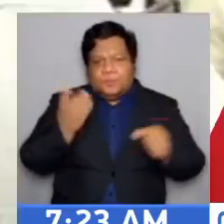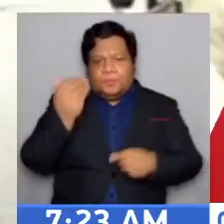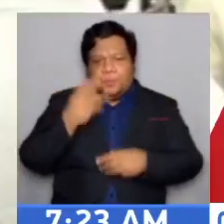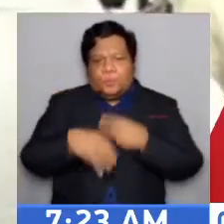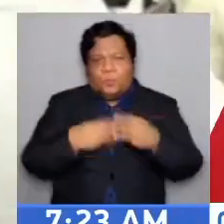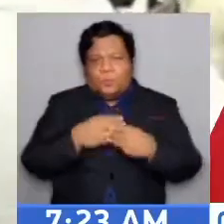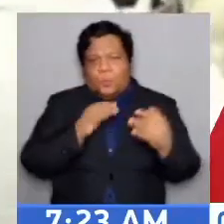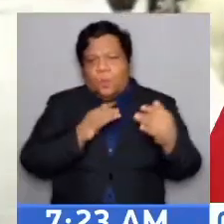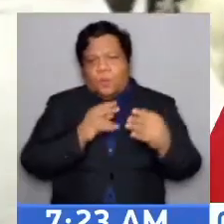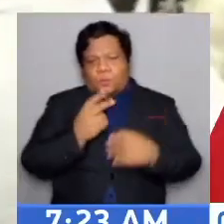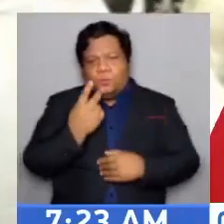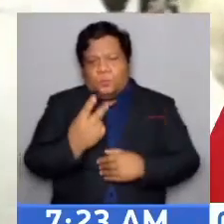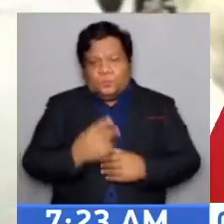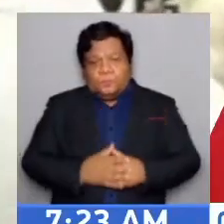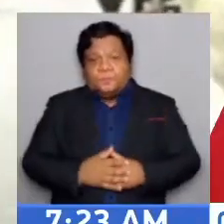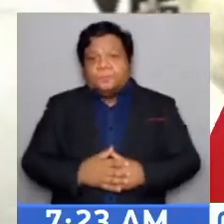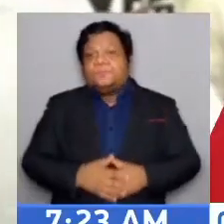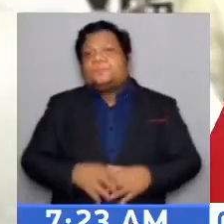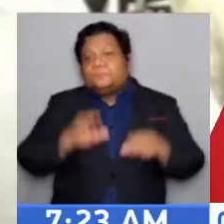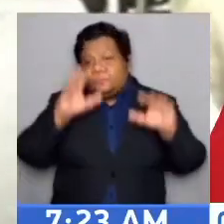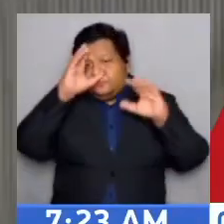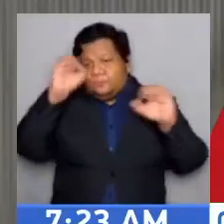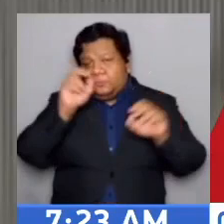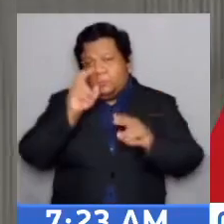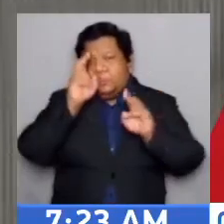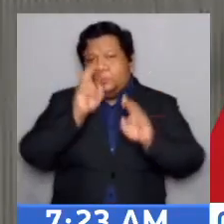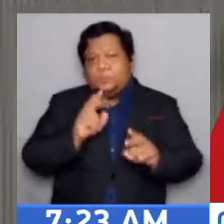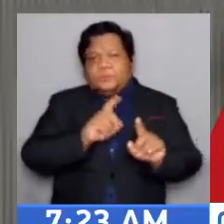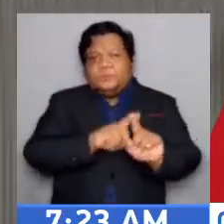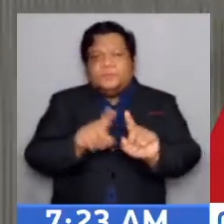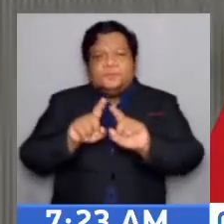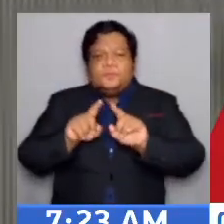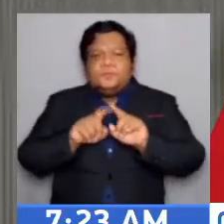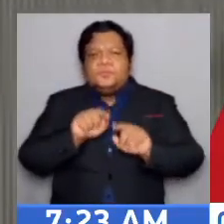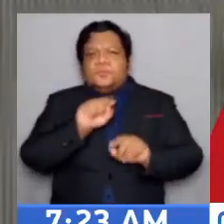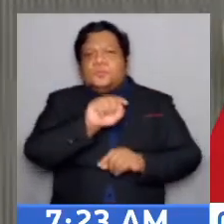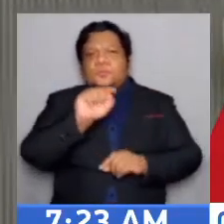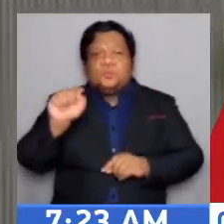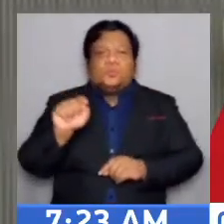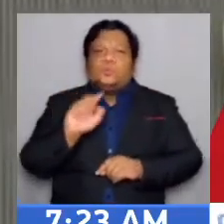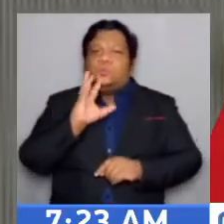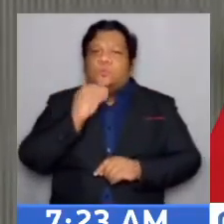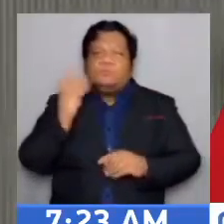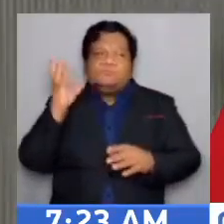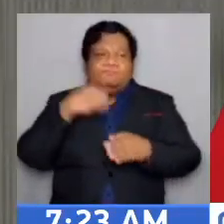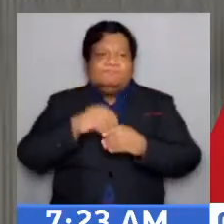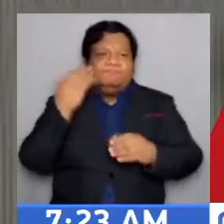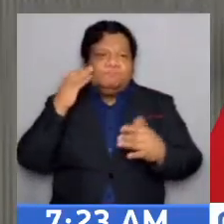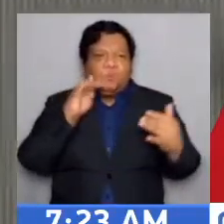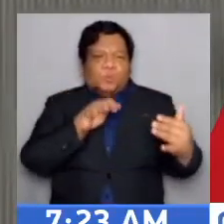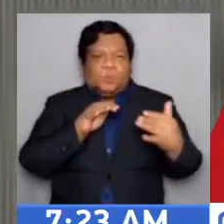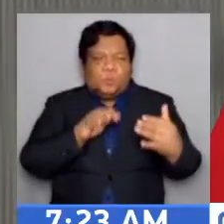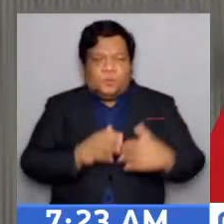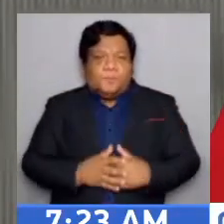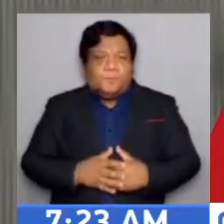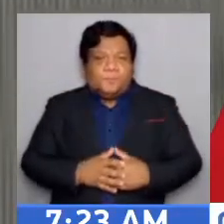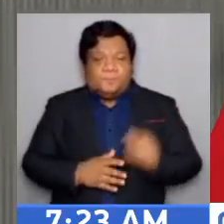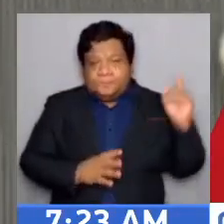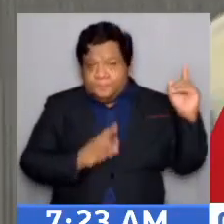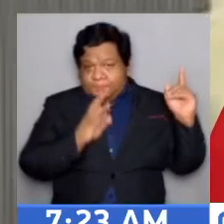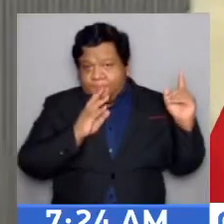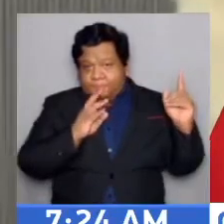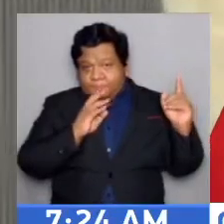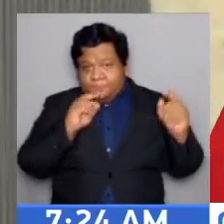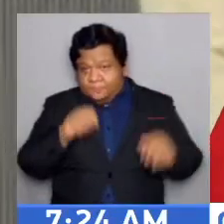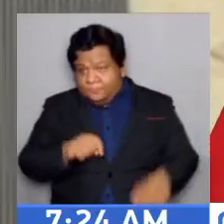Nagbigay pugay ang Pangulo sa mga veterano ng digmaan. This government will always continue to look after the welfare